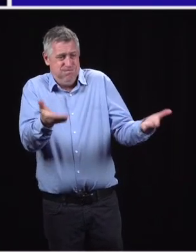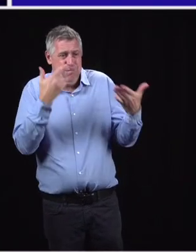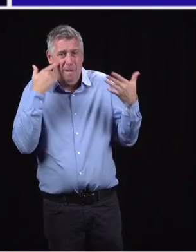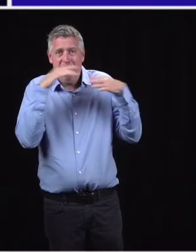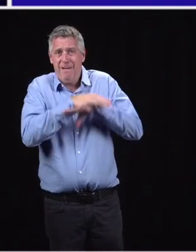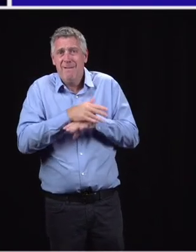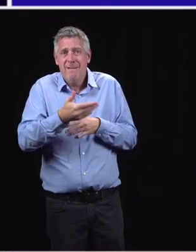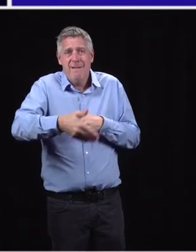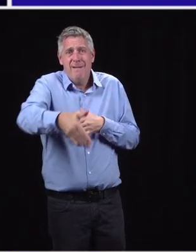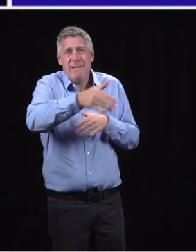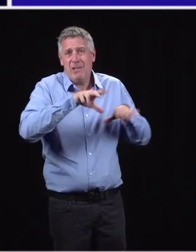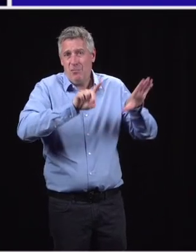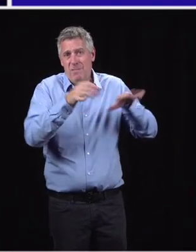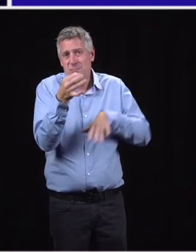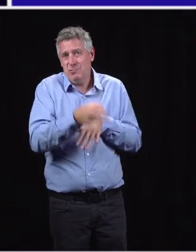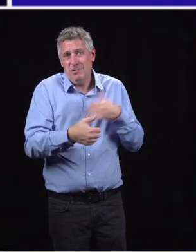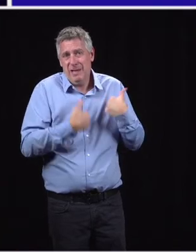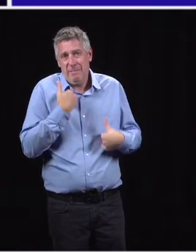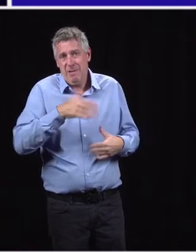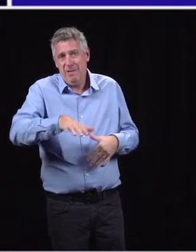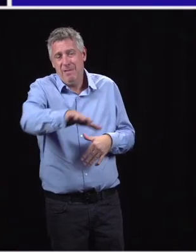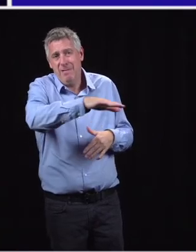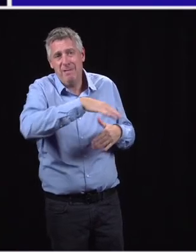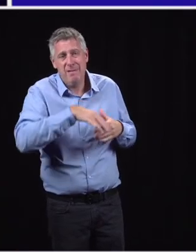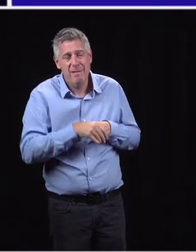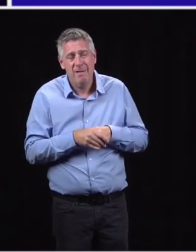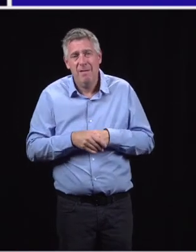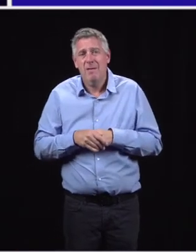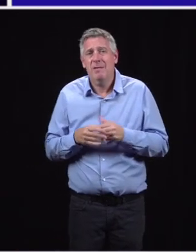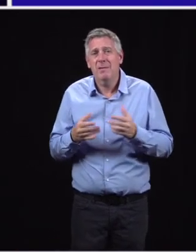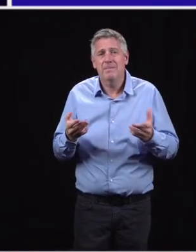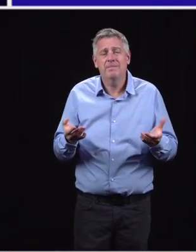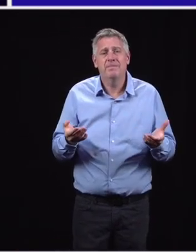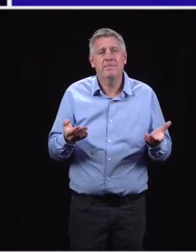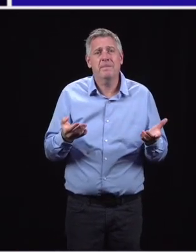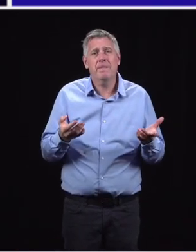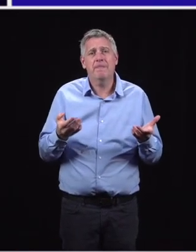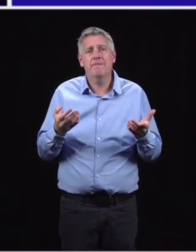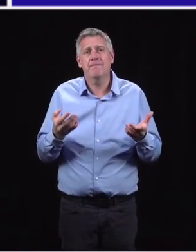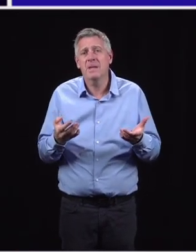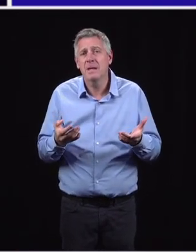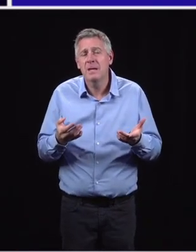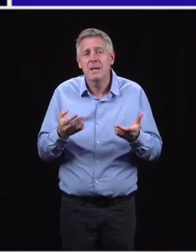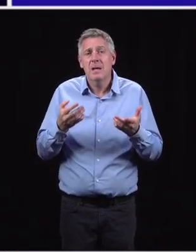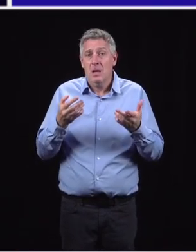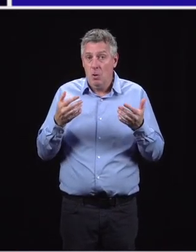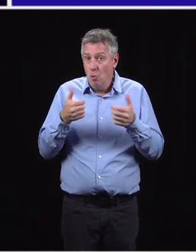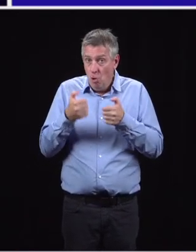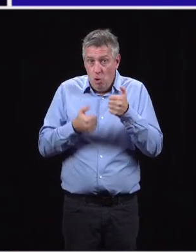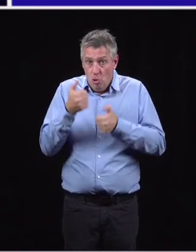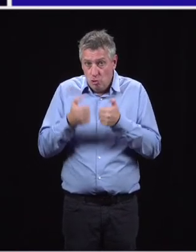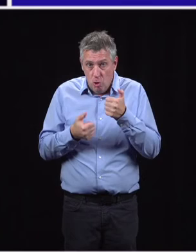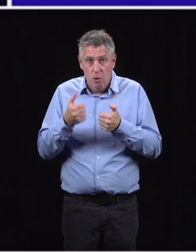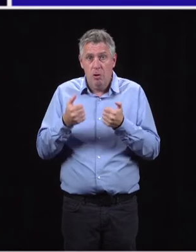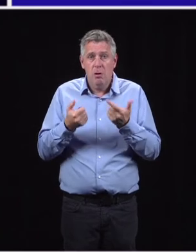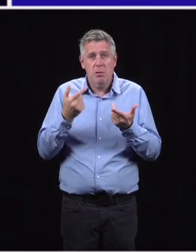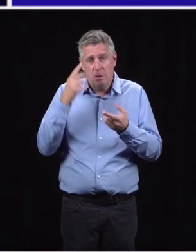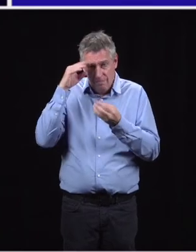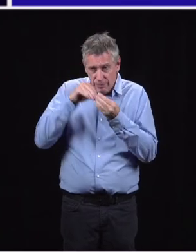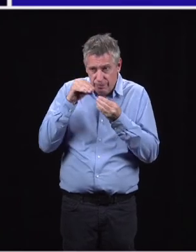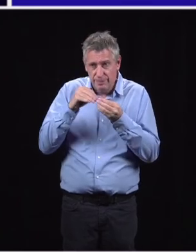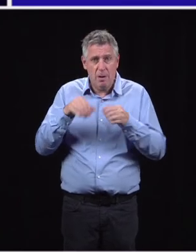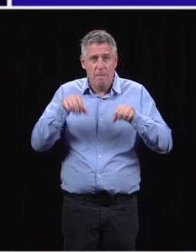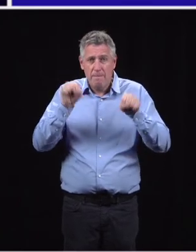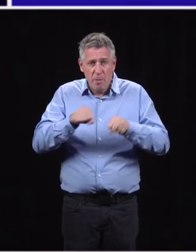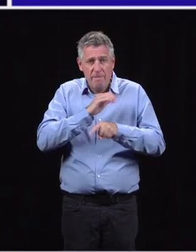alors évidemment ça ouvre j'imagine le jeu et ce questionnement ça ouvre tout un champ des possibles finalement pour vous